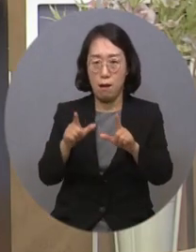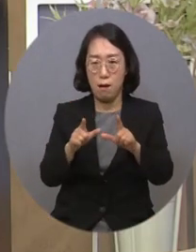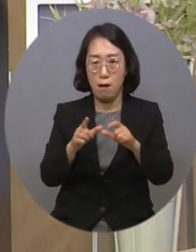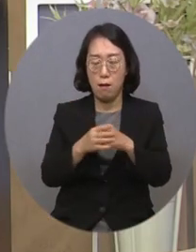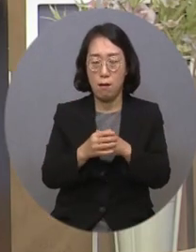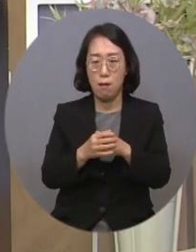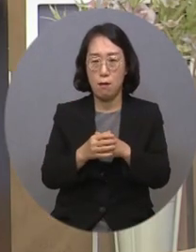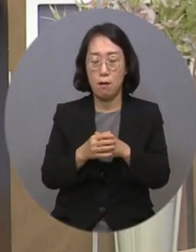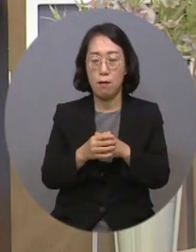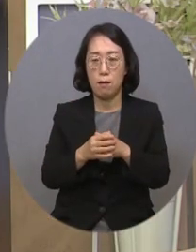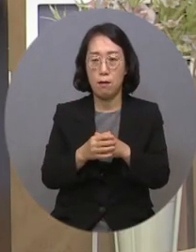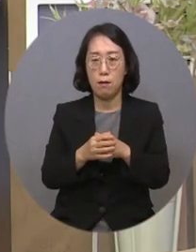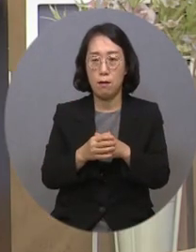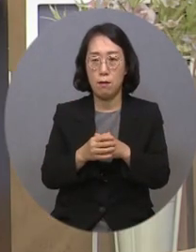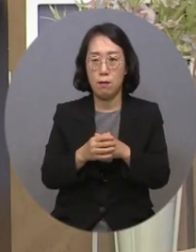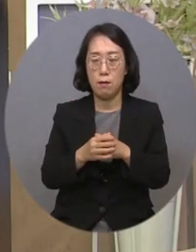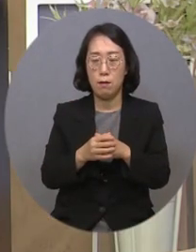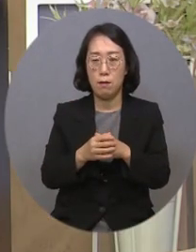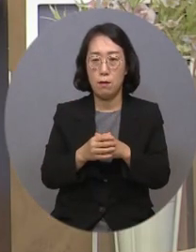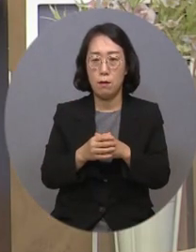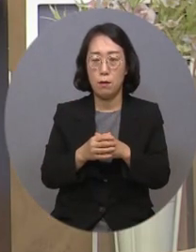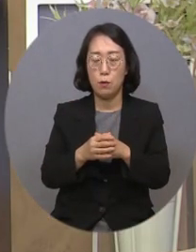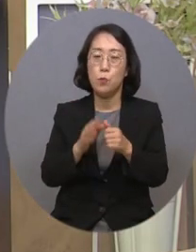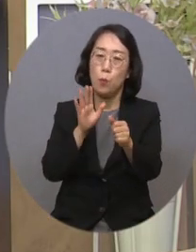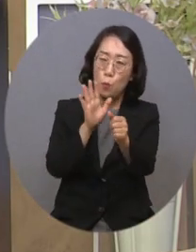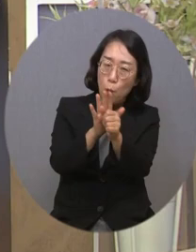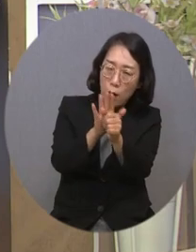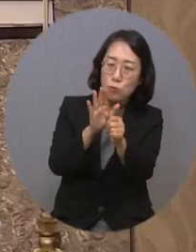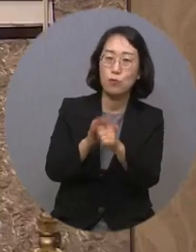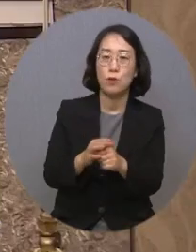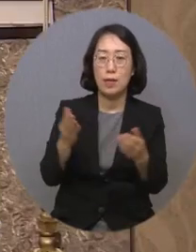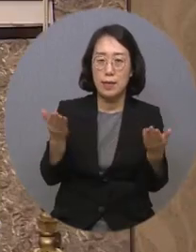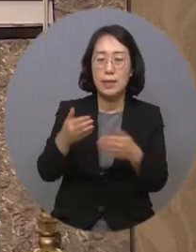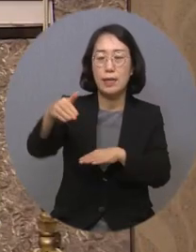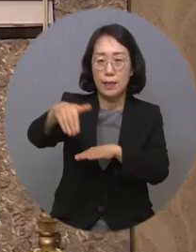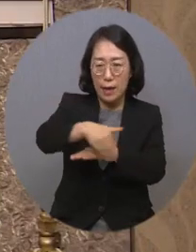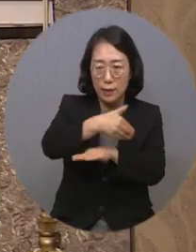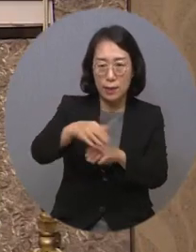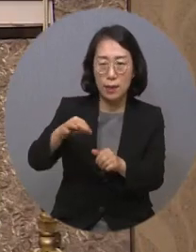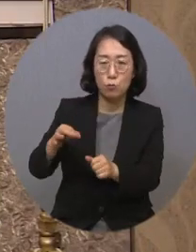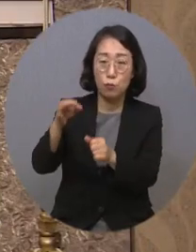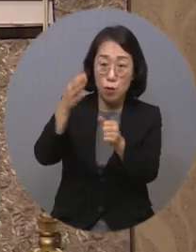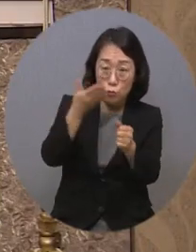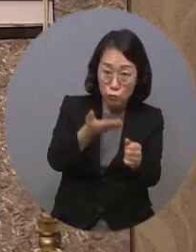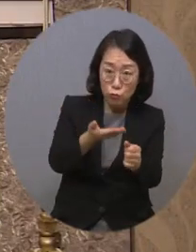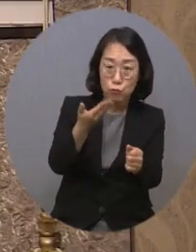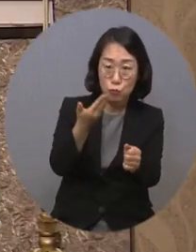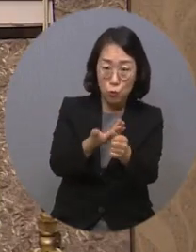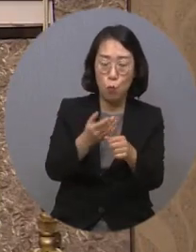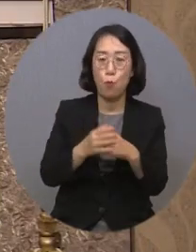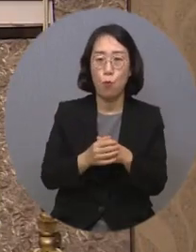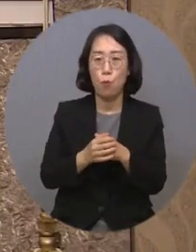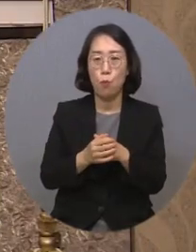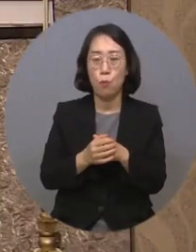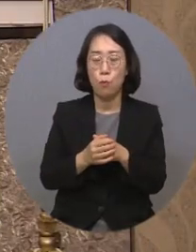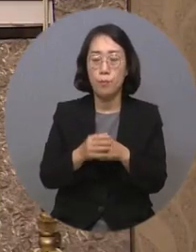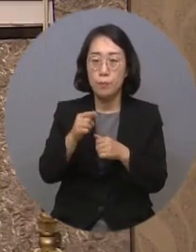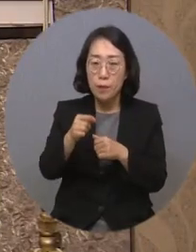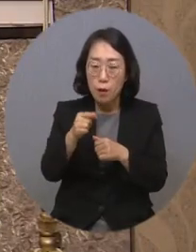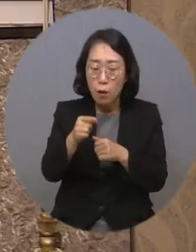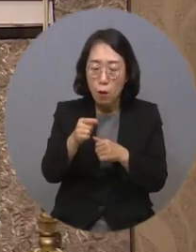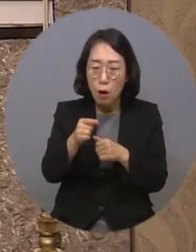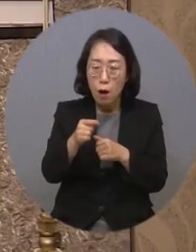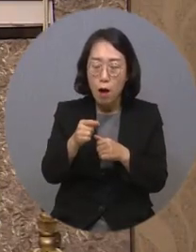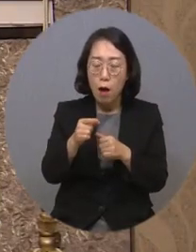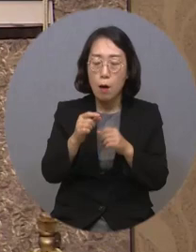외부적인 환경 그 외부적인 것들은 다 서포트를 해주죠. 직장도 다닐 수 있도록 해주고 근데 이제 그걸 계기로, 아,